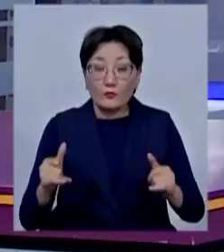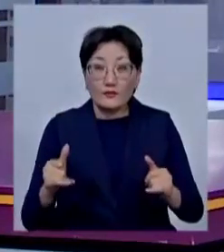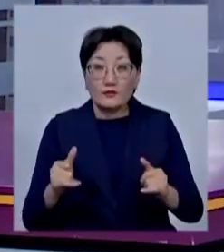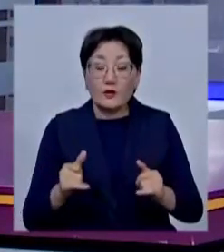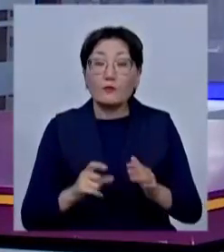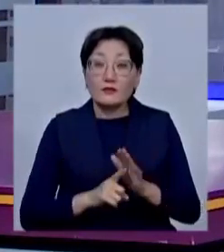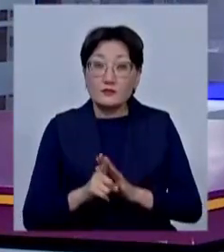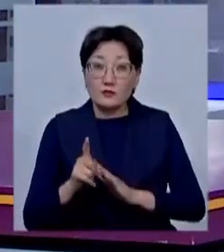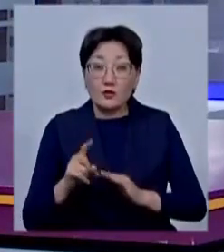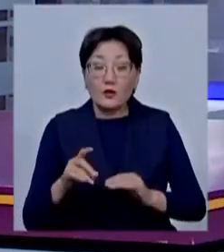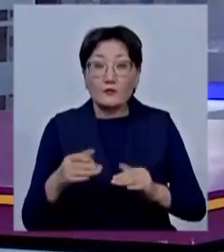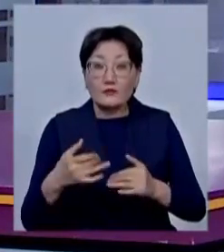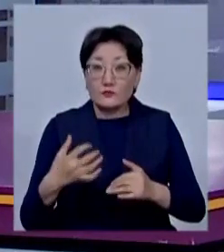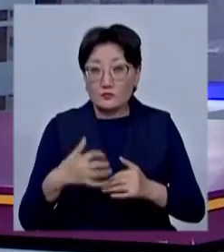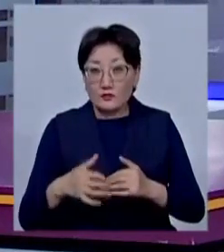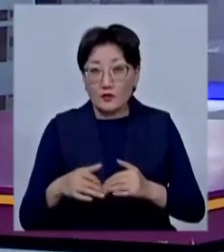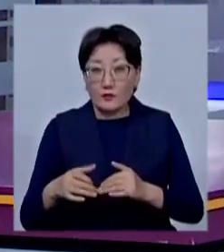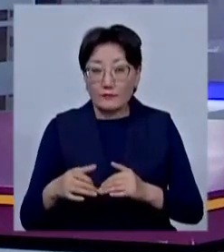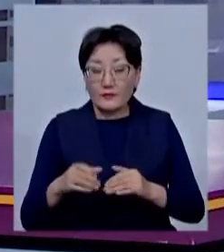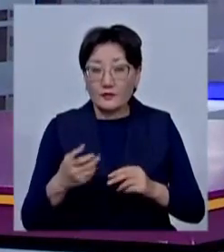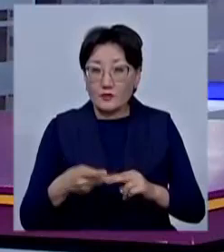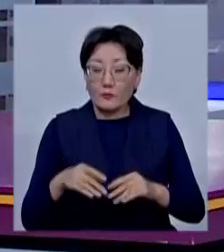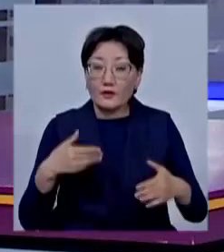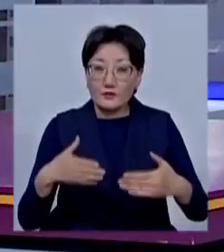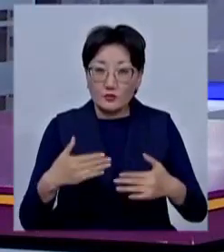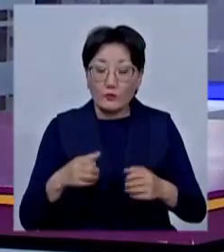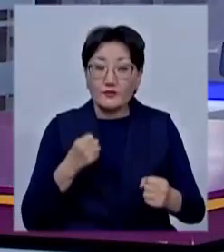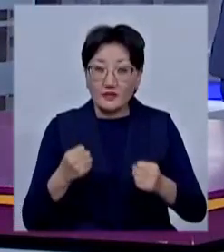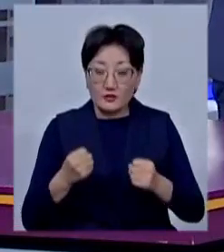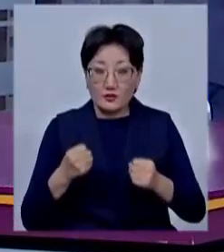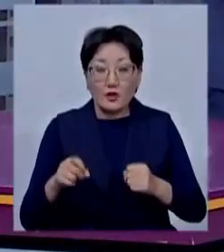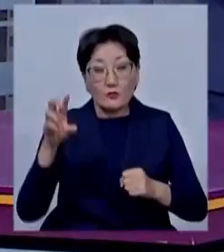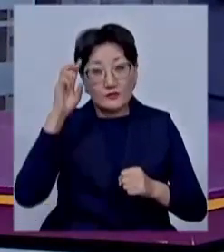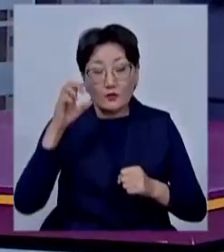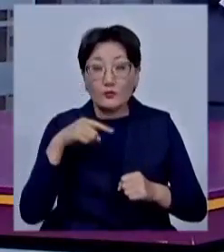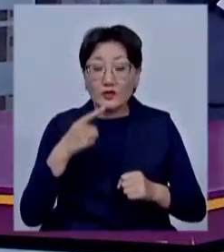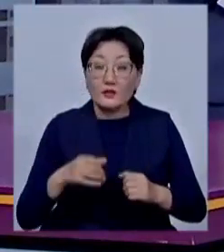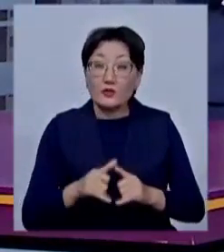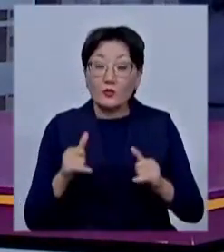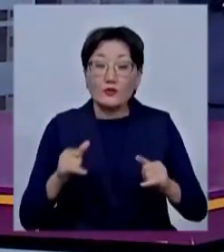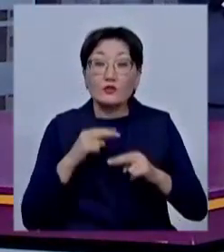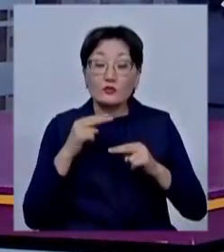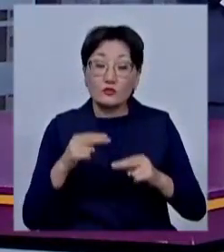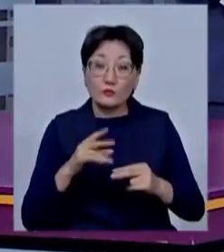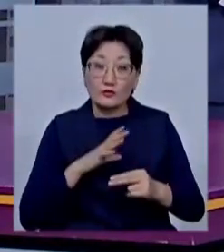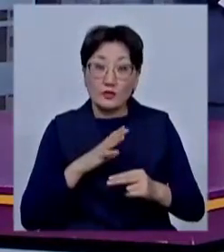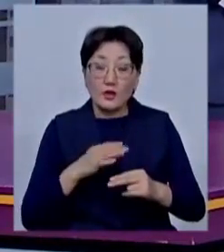түсе бастады. Ұлтаралық және конфессияралық қатынастарды нығайтуға, мемлекеттік тілді дамытуға көңіл